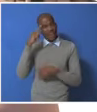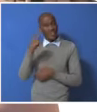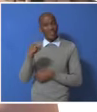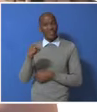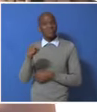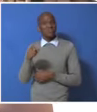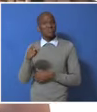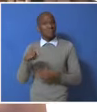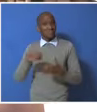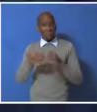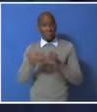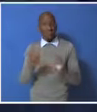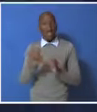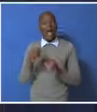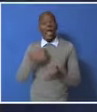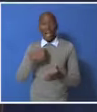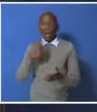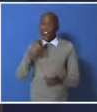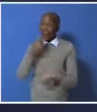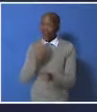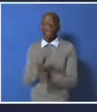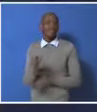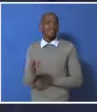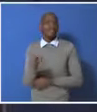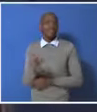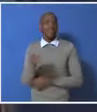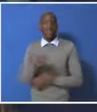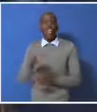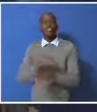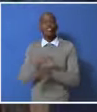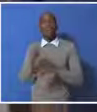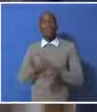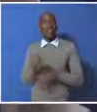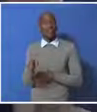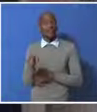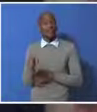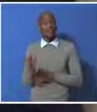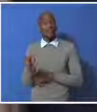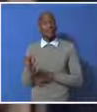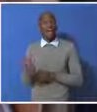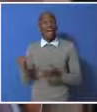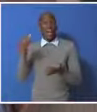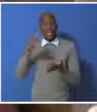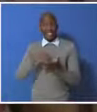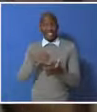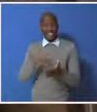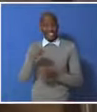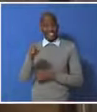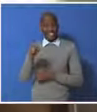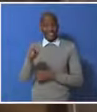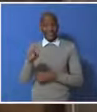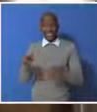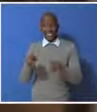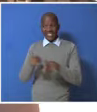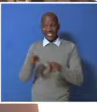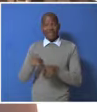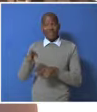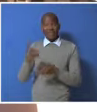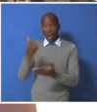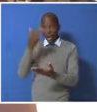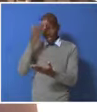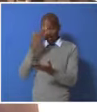e na le one ka one mme ebile ke a e tshepa because it is natural mo godimo ga moo le bone ga ba re